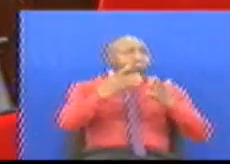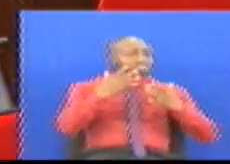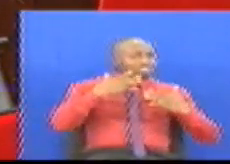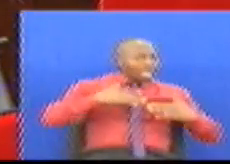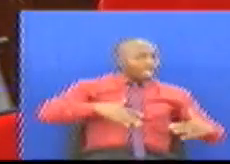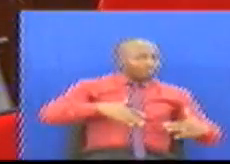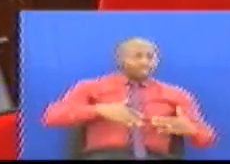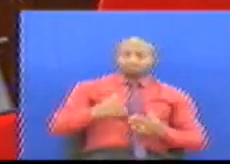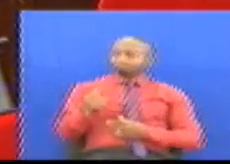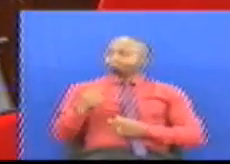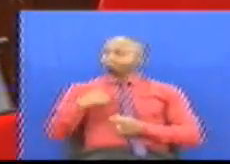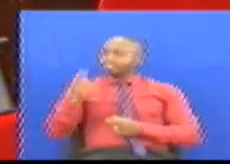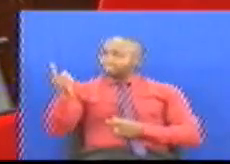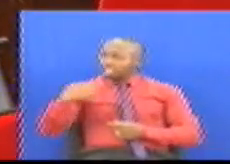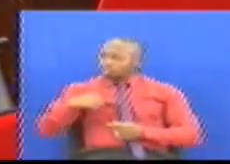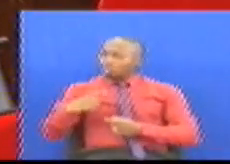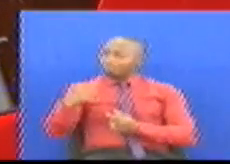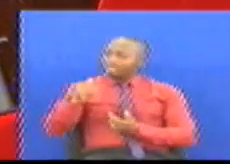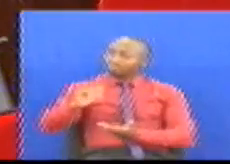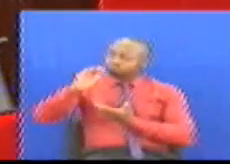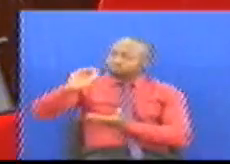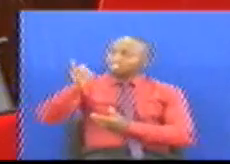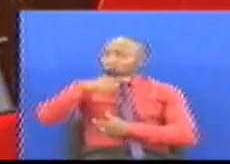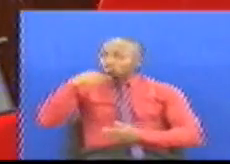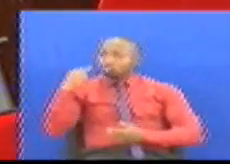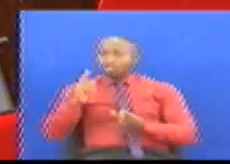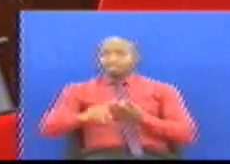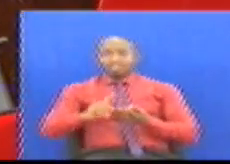nina shilingi za kutosha za kwenye